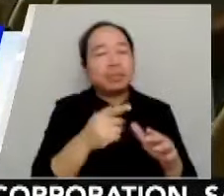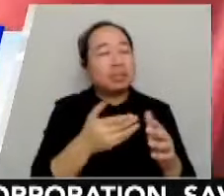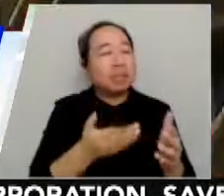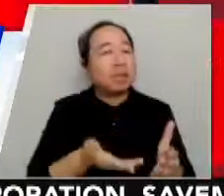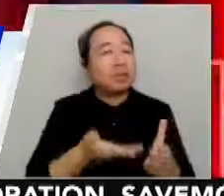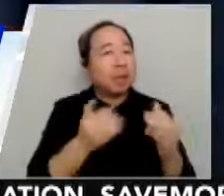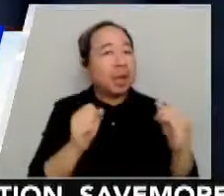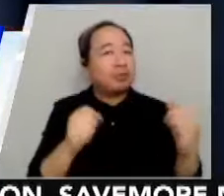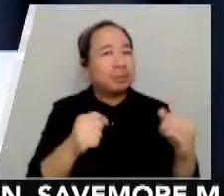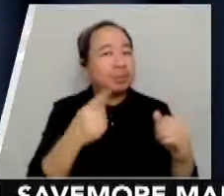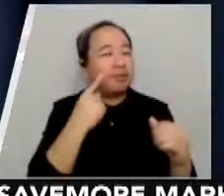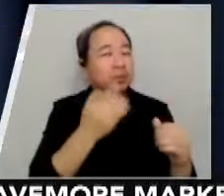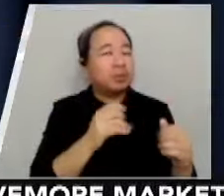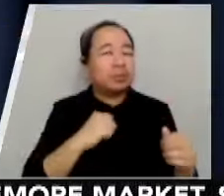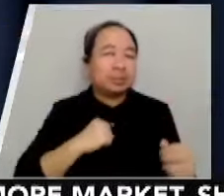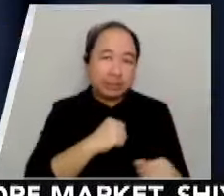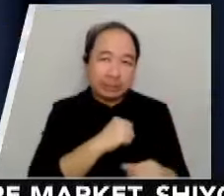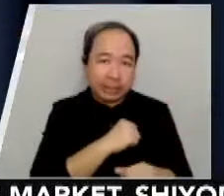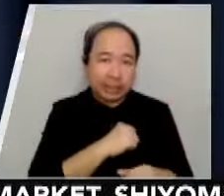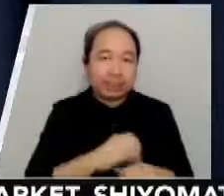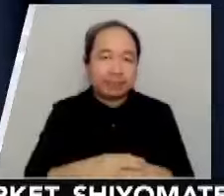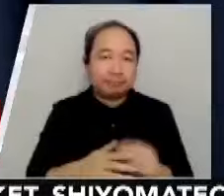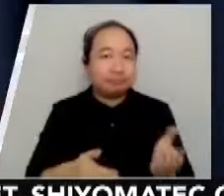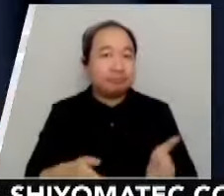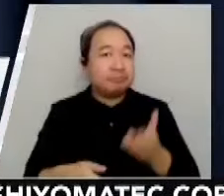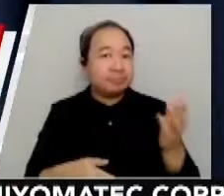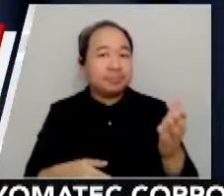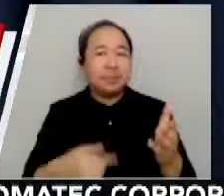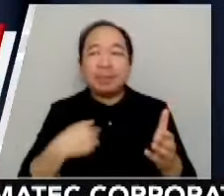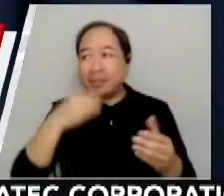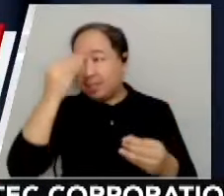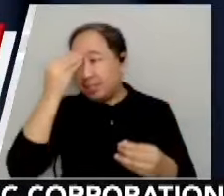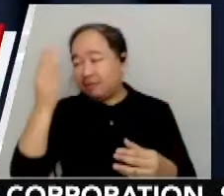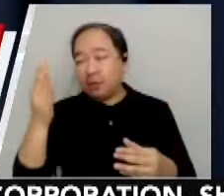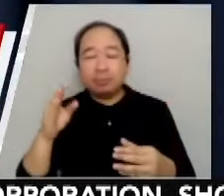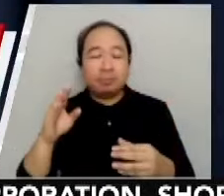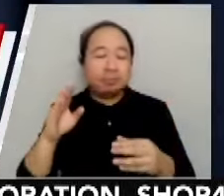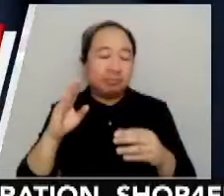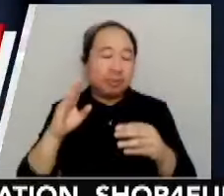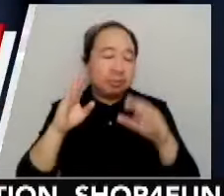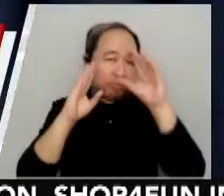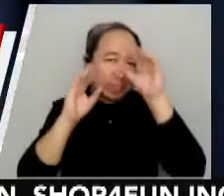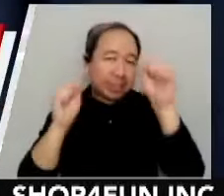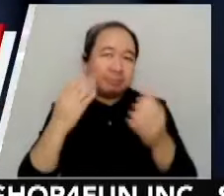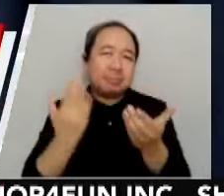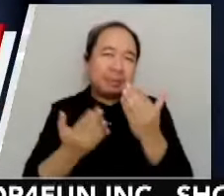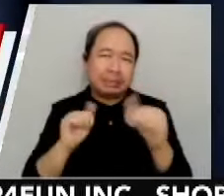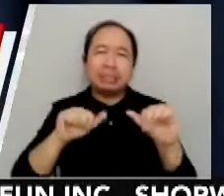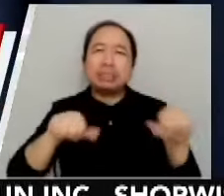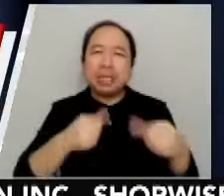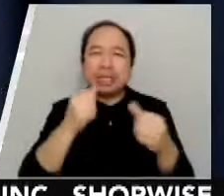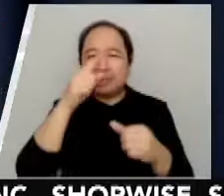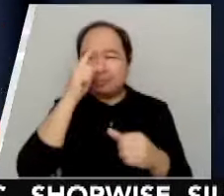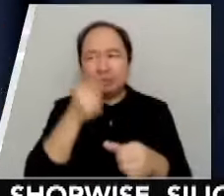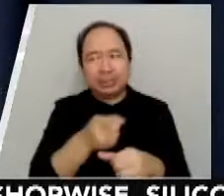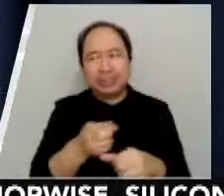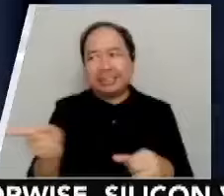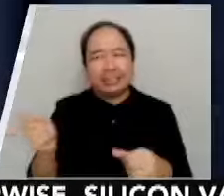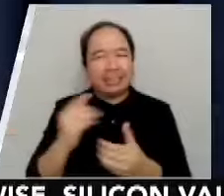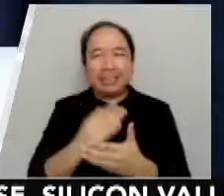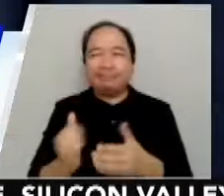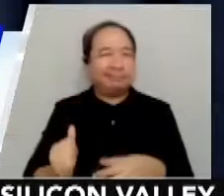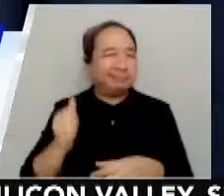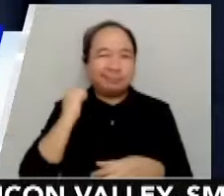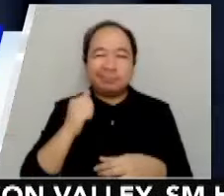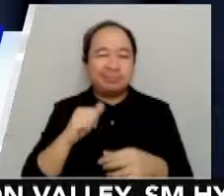Senado. Ang bangit ko na kay Presidente, it may be challenging kasi nga maraming, may mga kasamaan po tayo na ayaw talaga nila ng